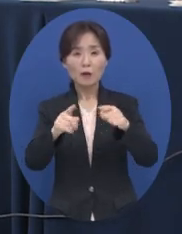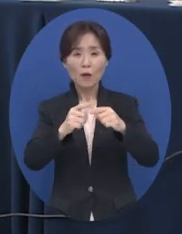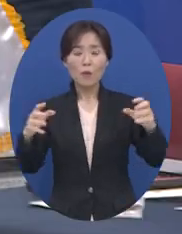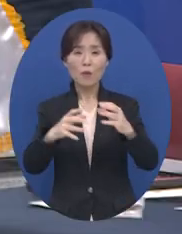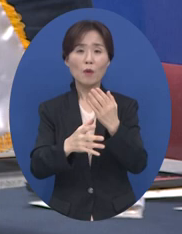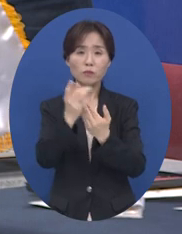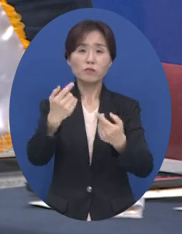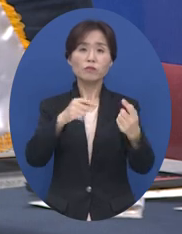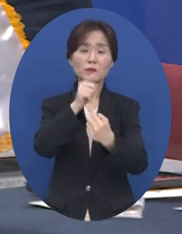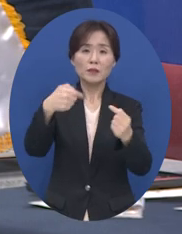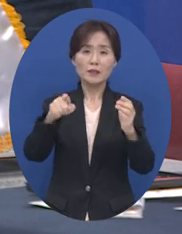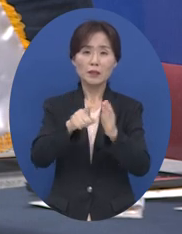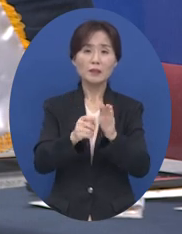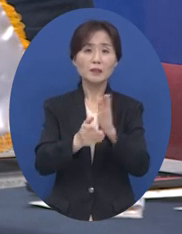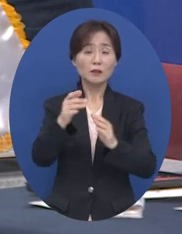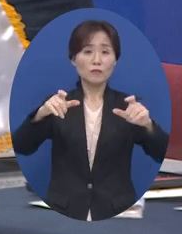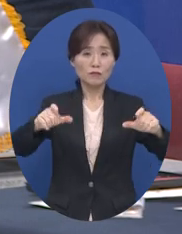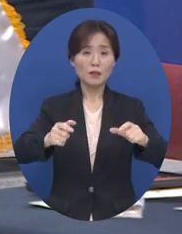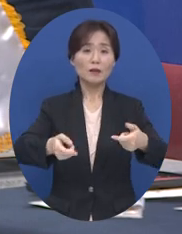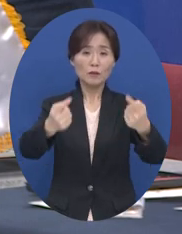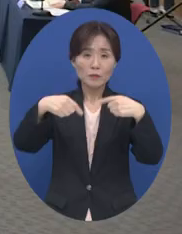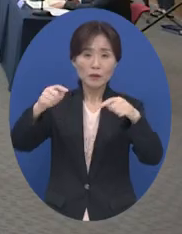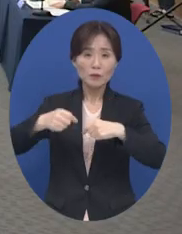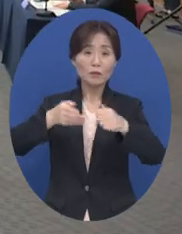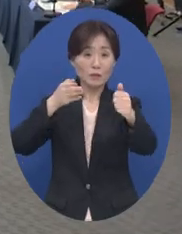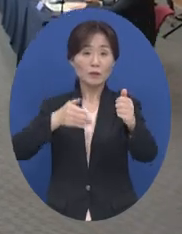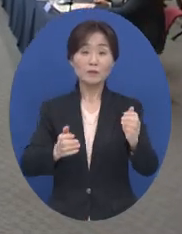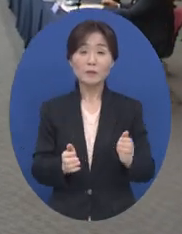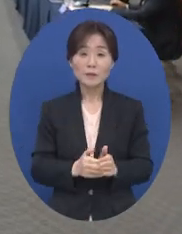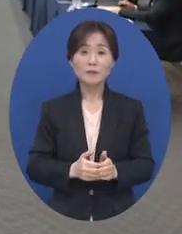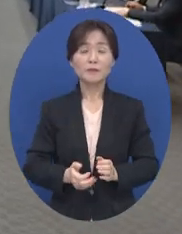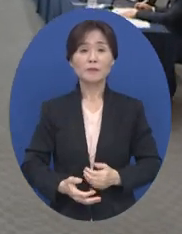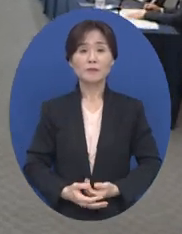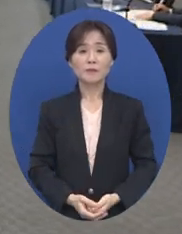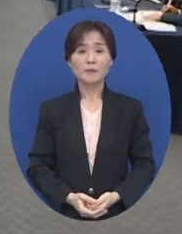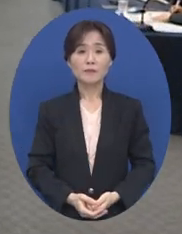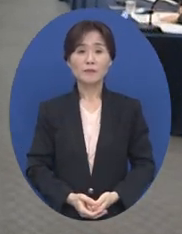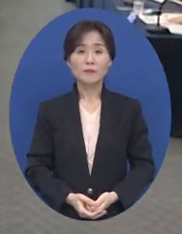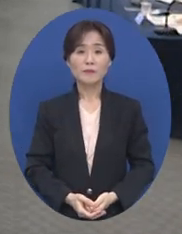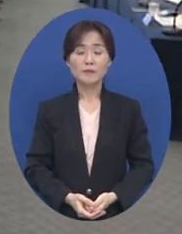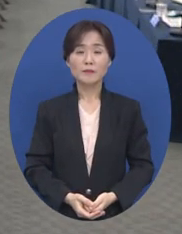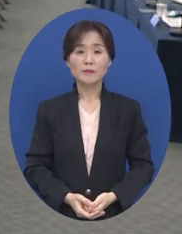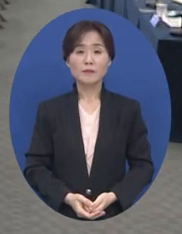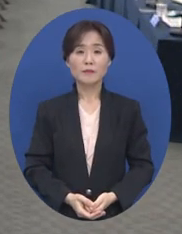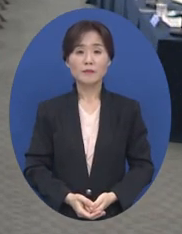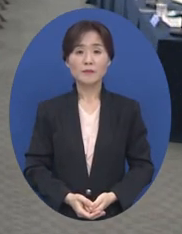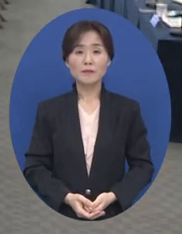대한 시군의 적극적인 참여를 요청했습니다. 경기GTV 구영슬입니다.